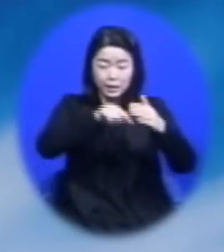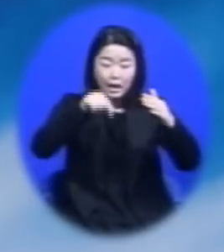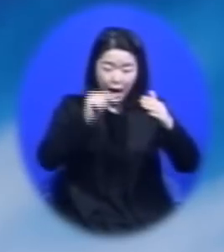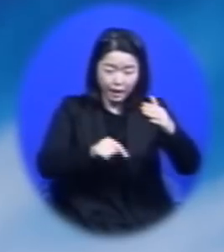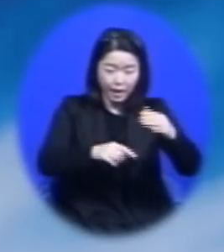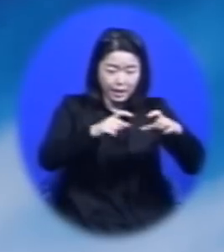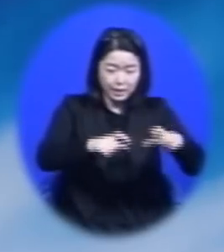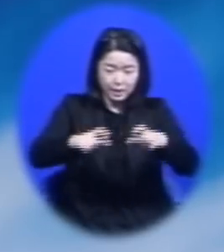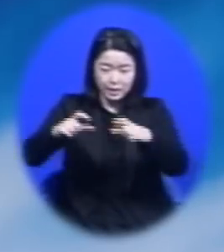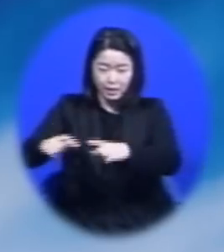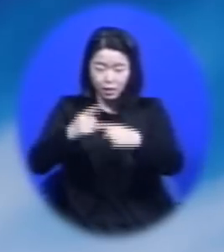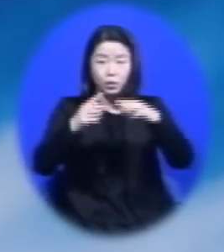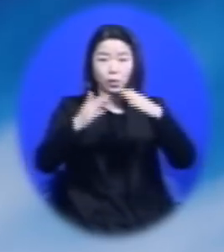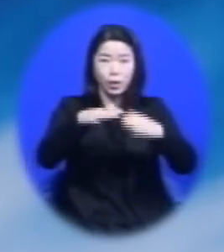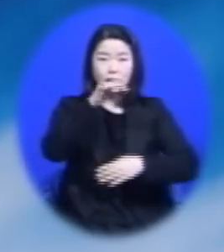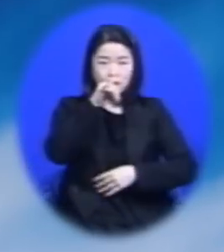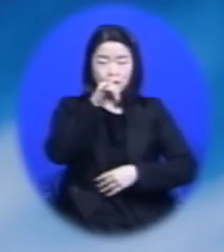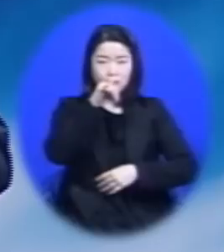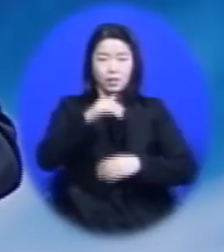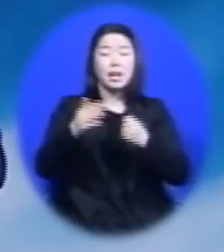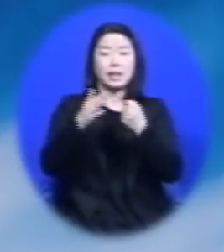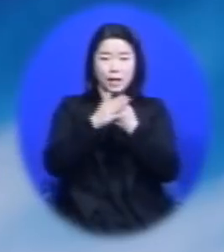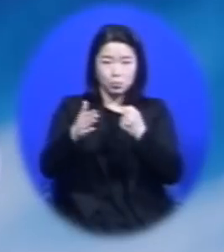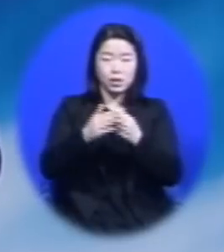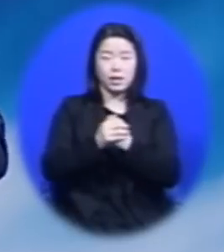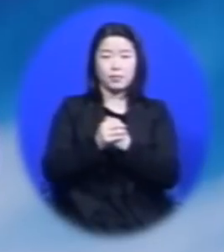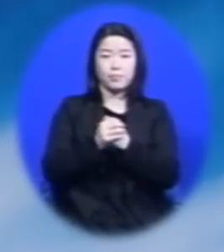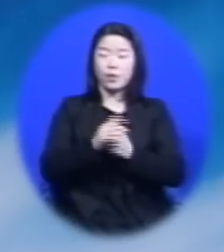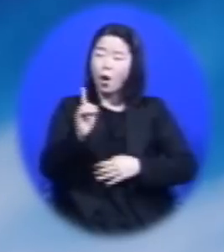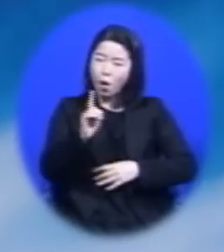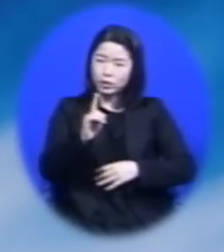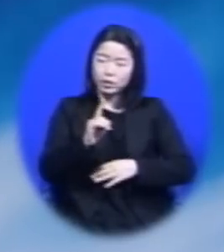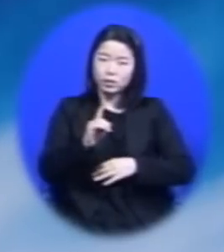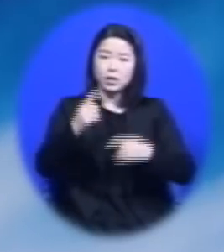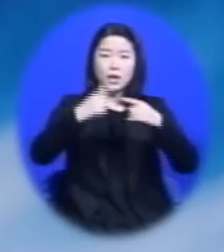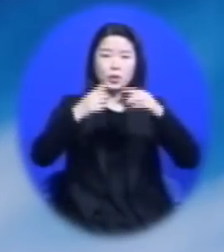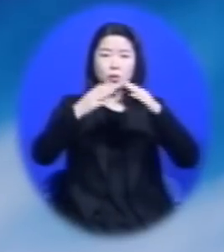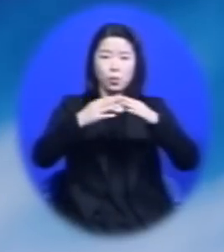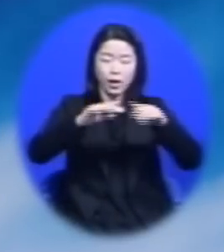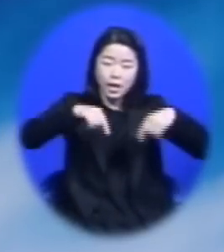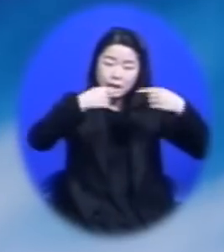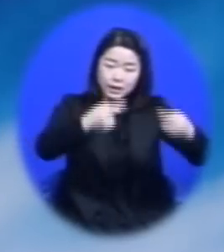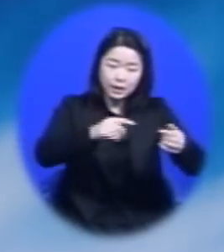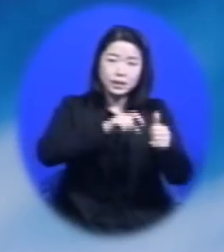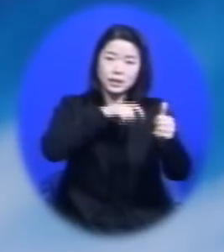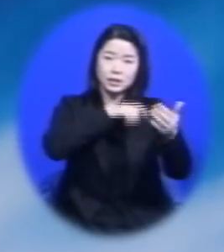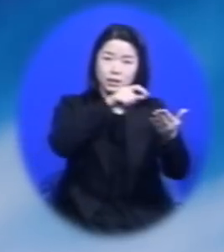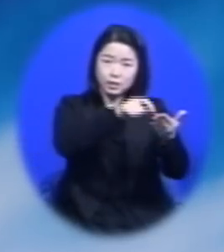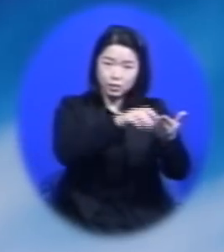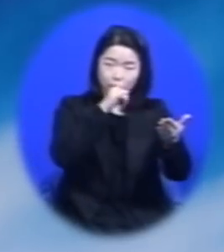교회들이 있는 거지요 그래서 어떤 교회에 등록을 하고 특히